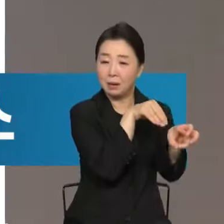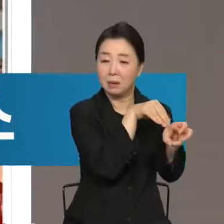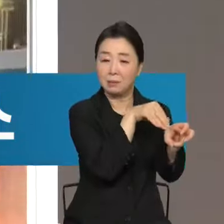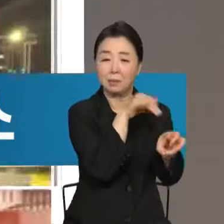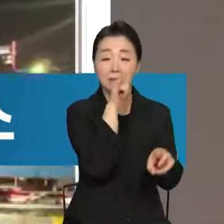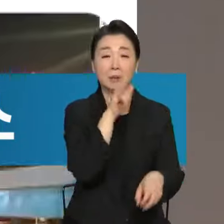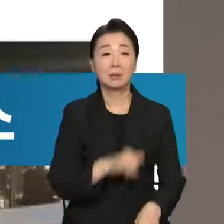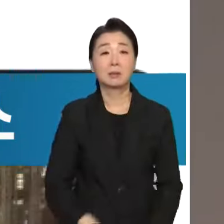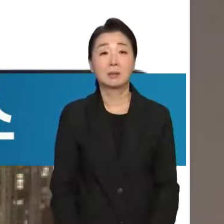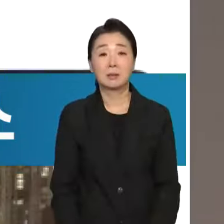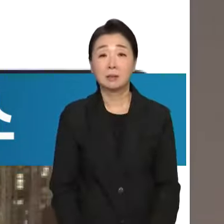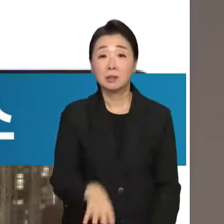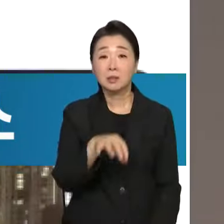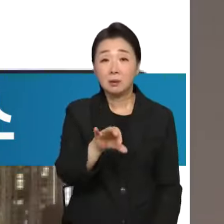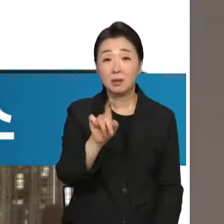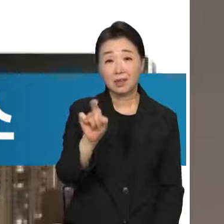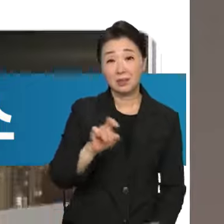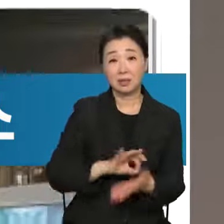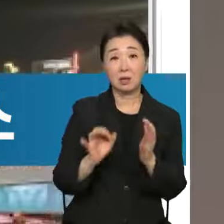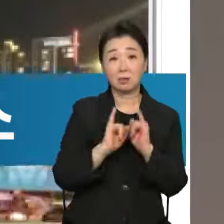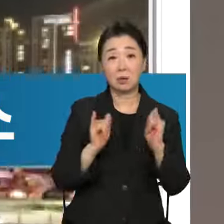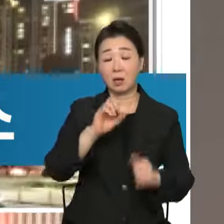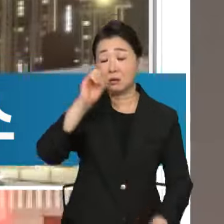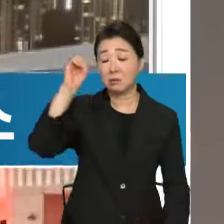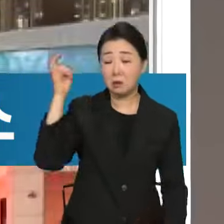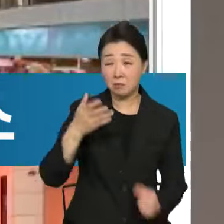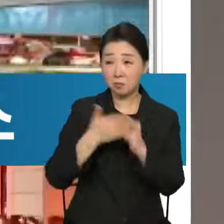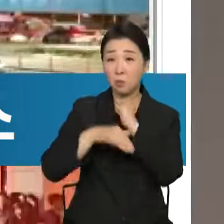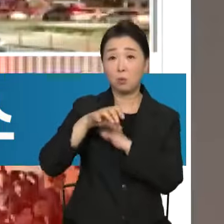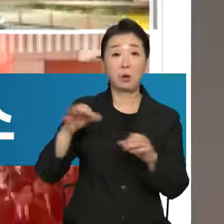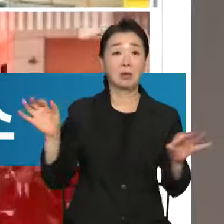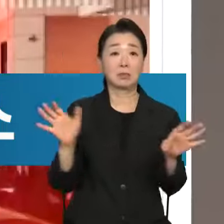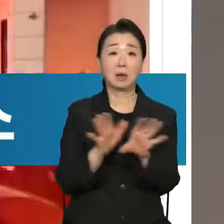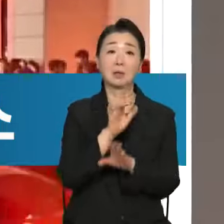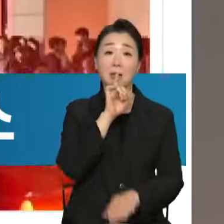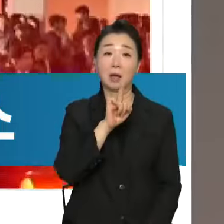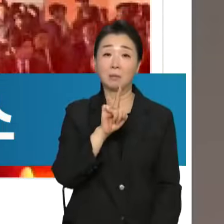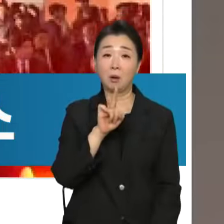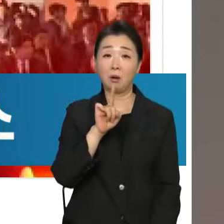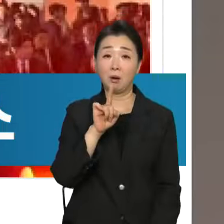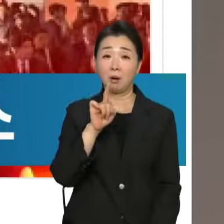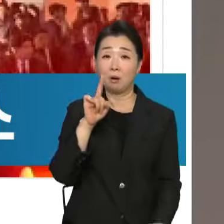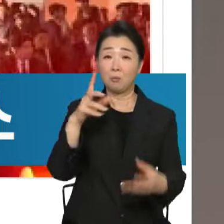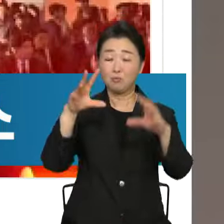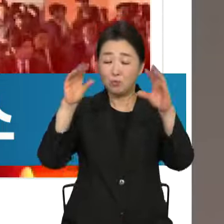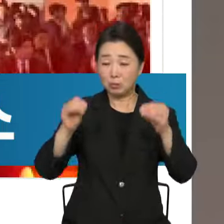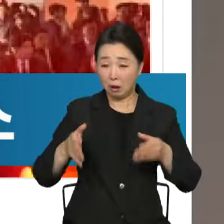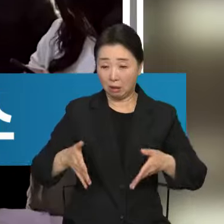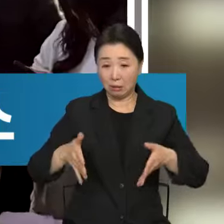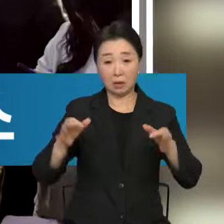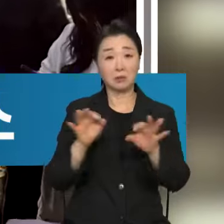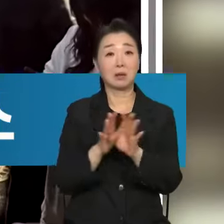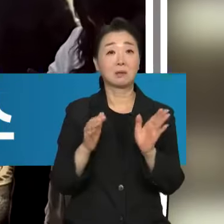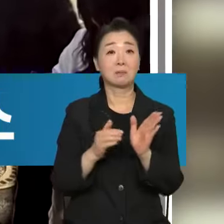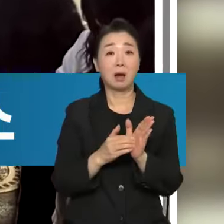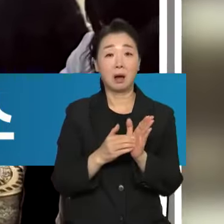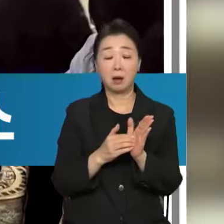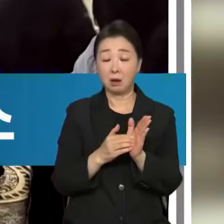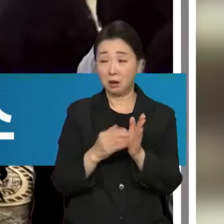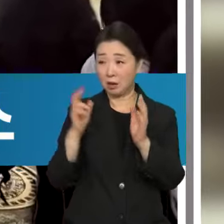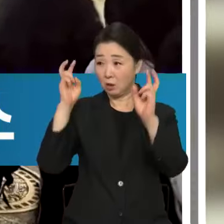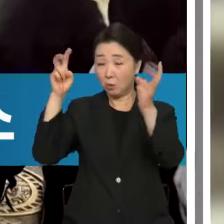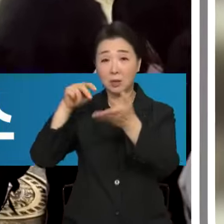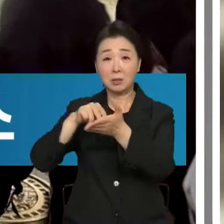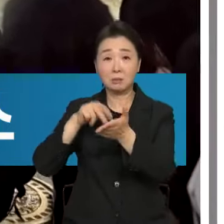알려졌습니다 현장에 있던 한 엑 이용자는 갑자기 포토월이 사라졌다면 불을 다끄고 라인도 없애 버렸다면 브랜드 측에